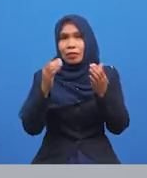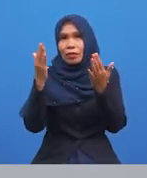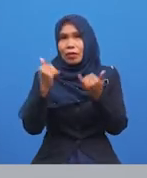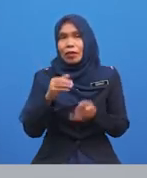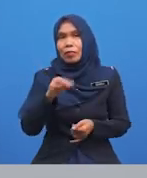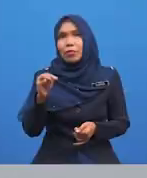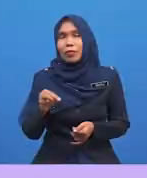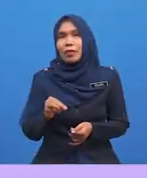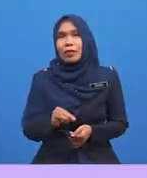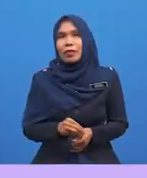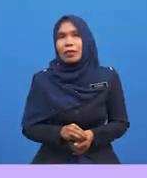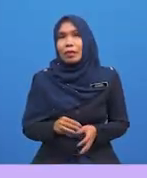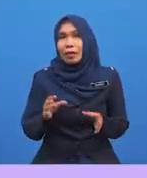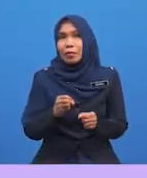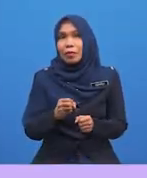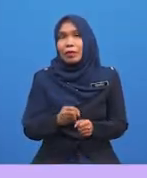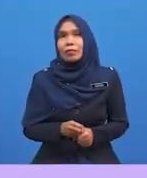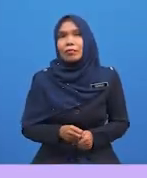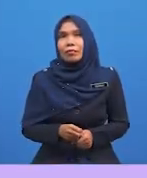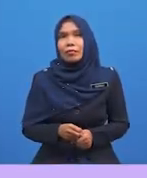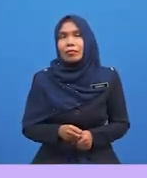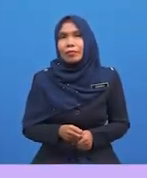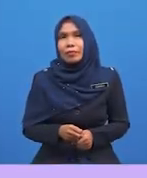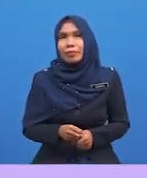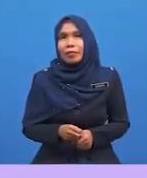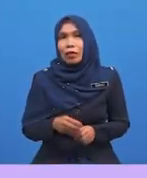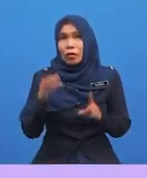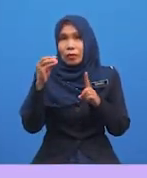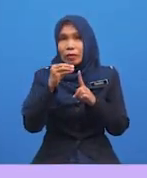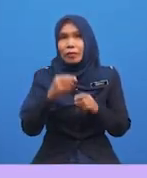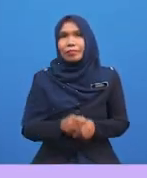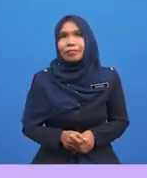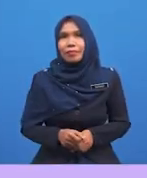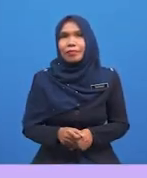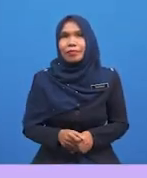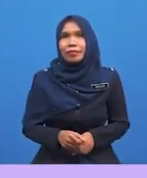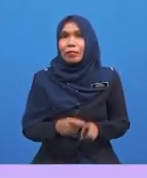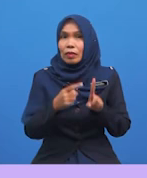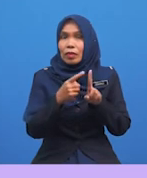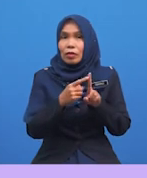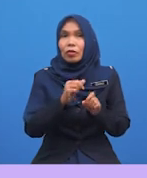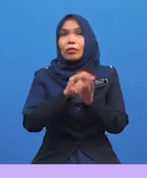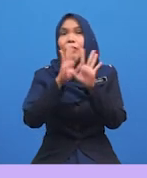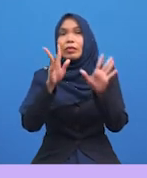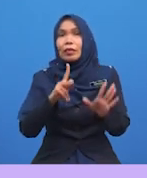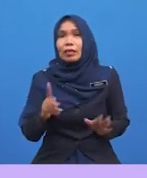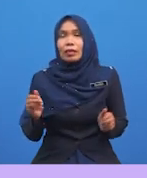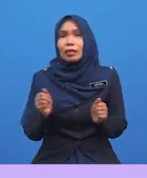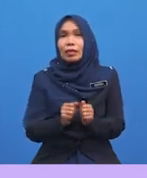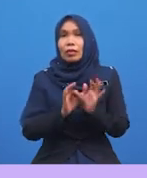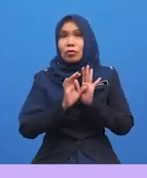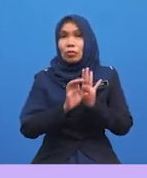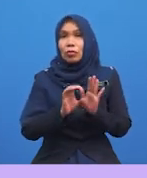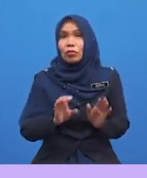pembelajaran kita pada hari ini, iaitu pertama, murid-murid dapat menjelaskan dengan contoh